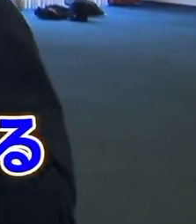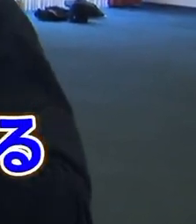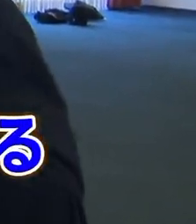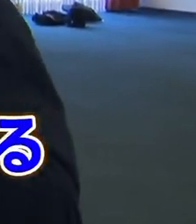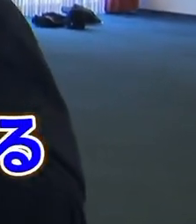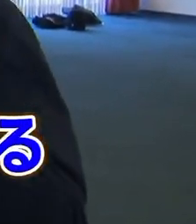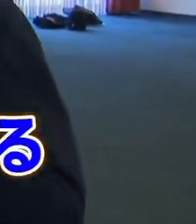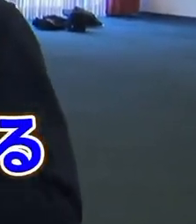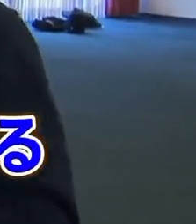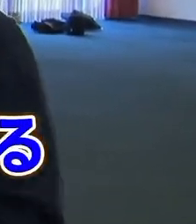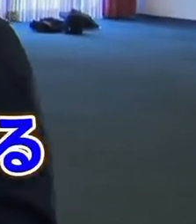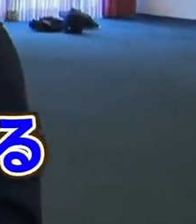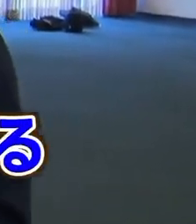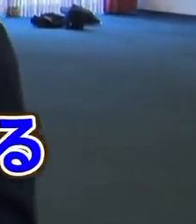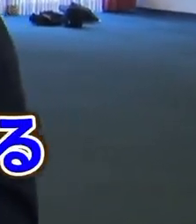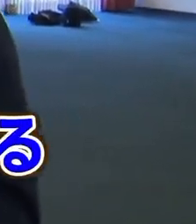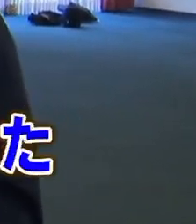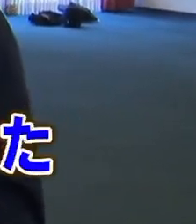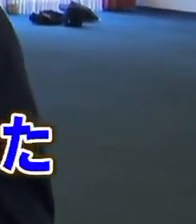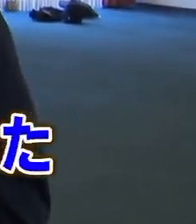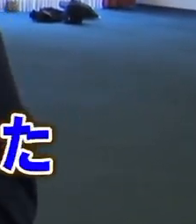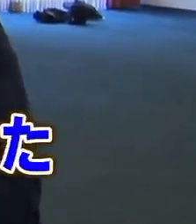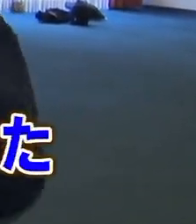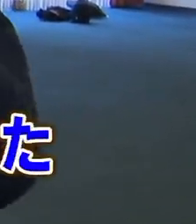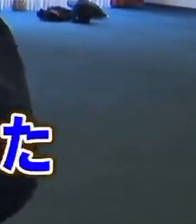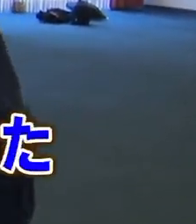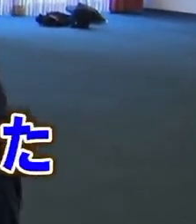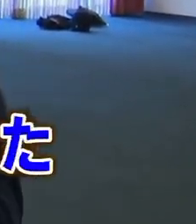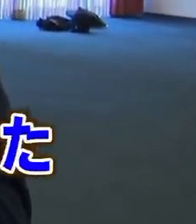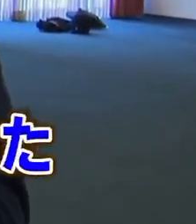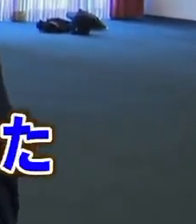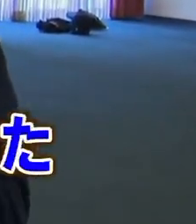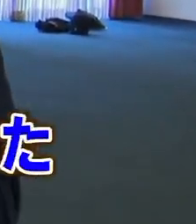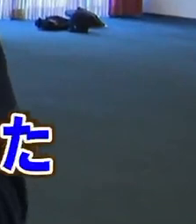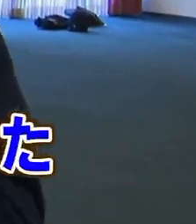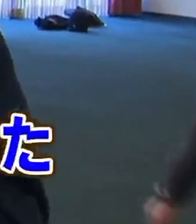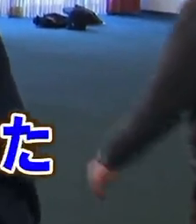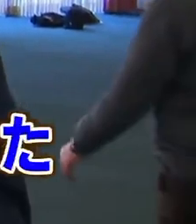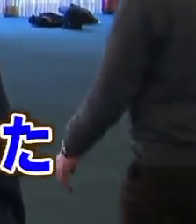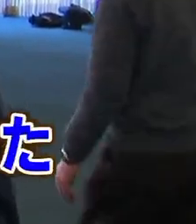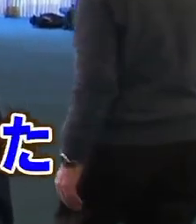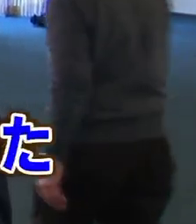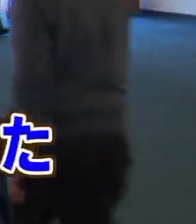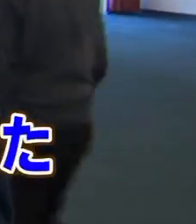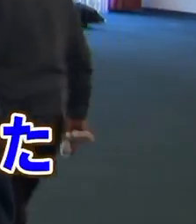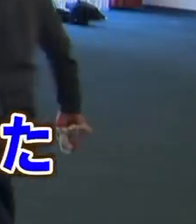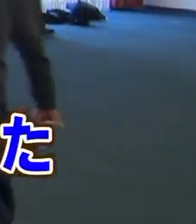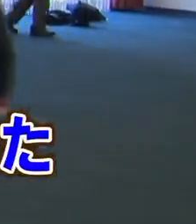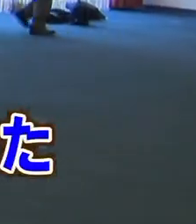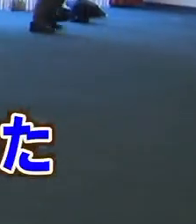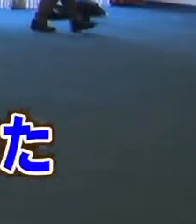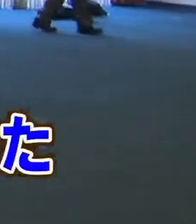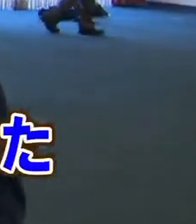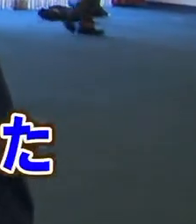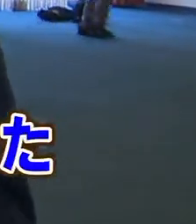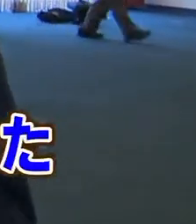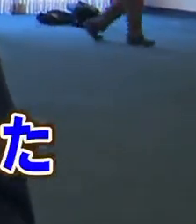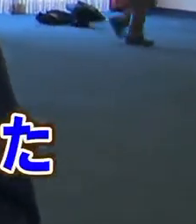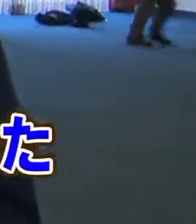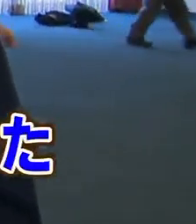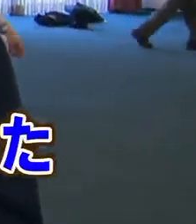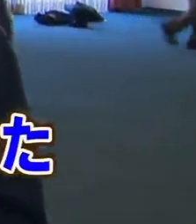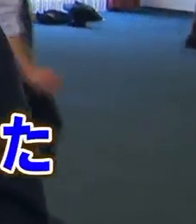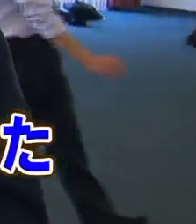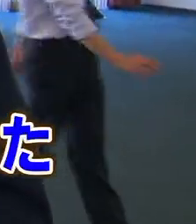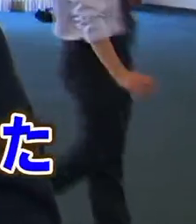のずれとかあったので、あ、この検討者はこういう考え方を持ってるんだなと改めて理